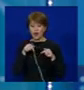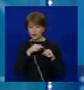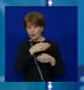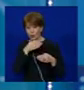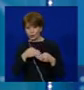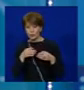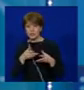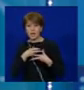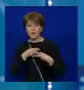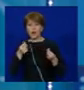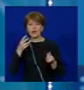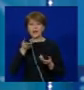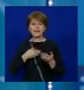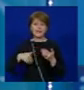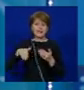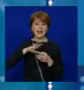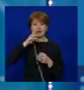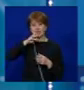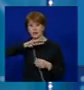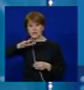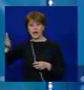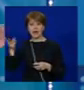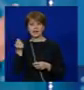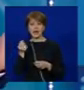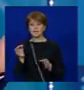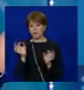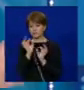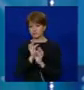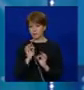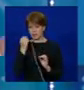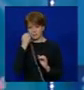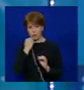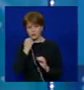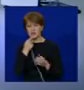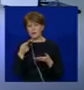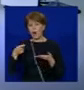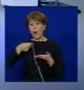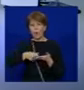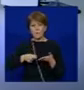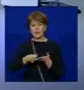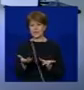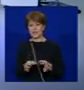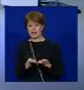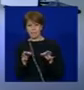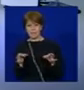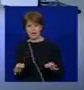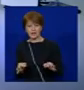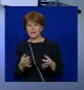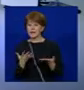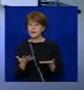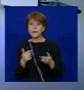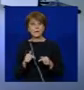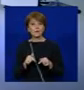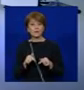3 милиарда лева. Без никакъв ефект. Само да компенсираме за мерки и така нататък и така нататък. Тоест това е